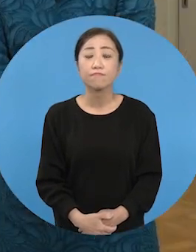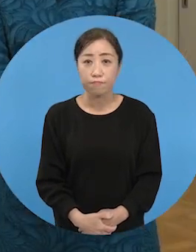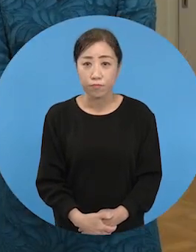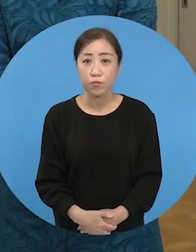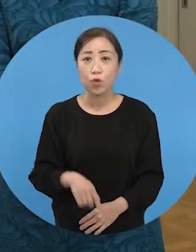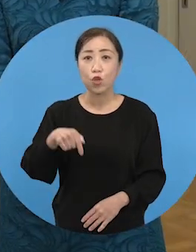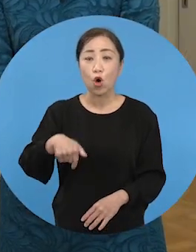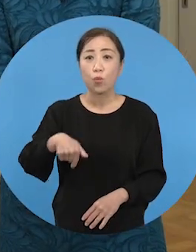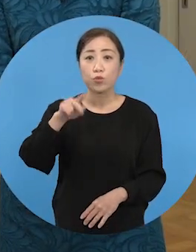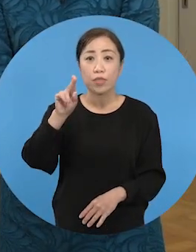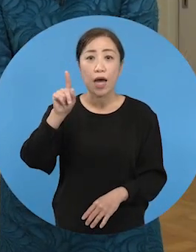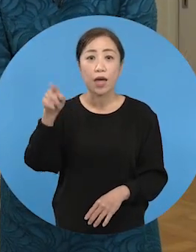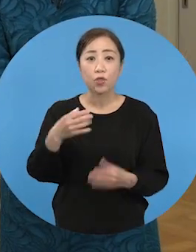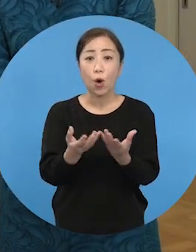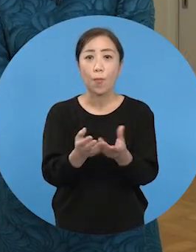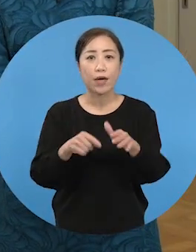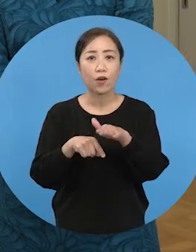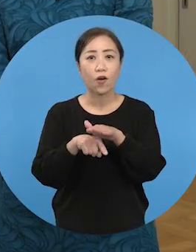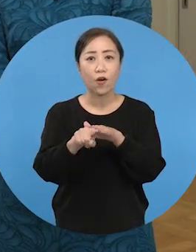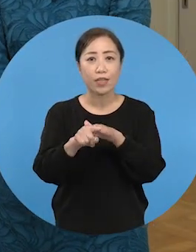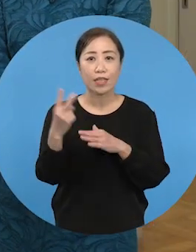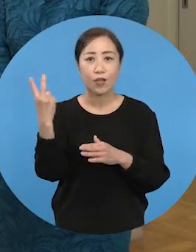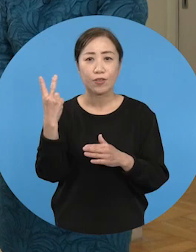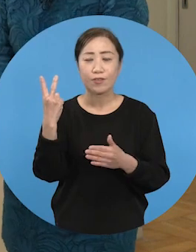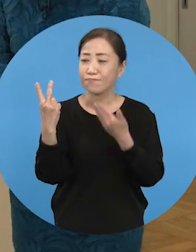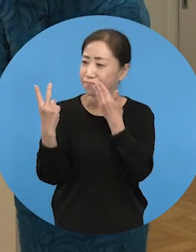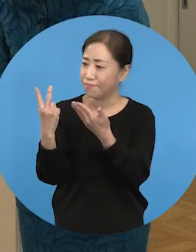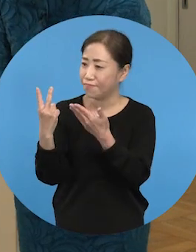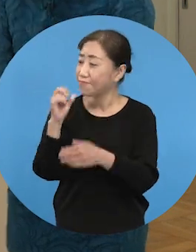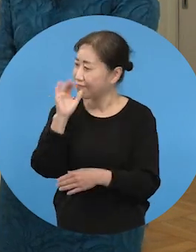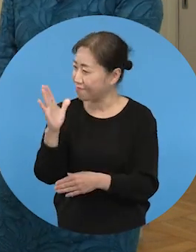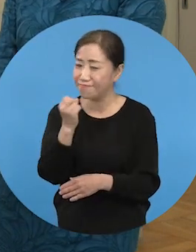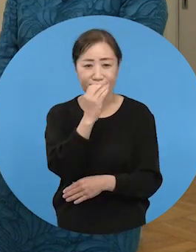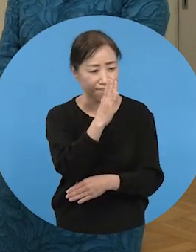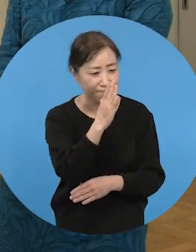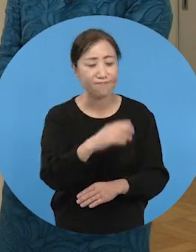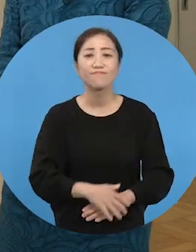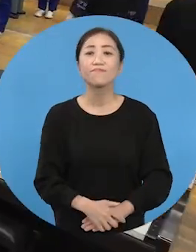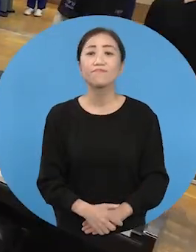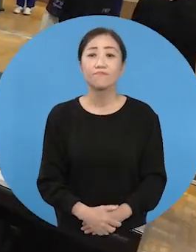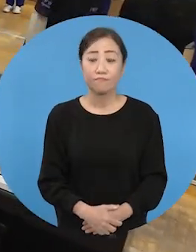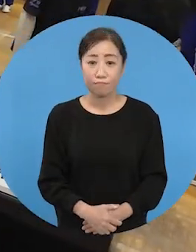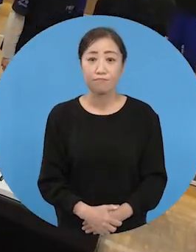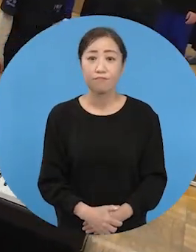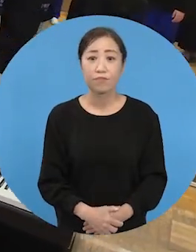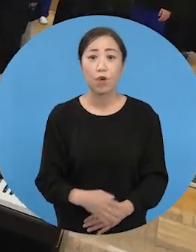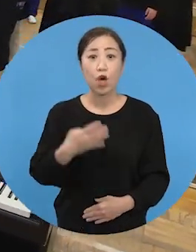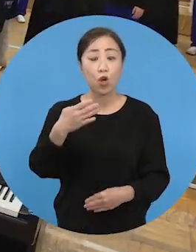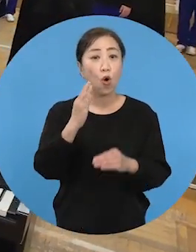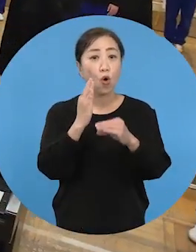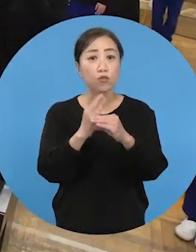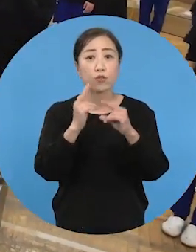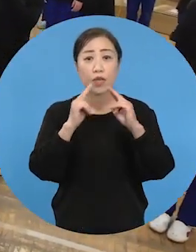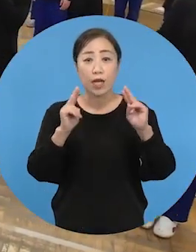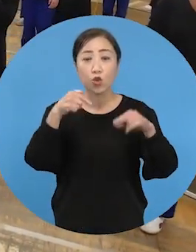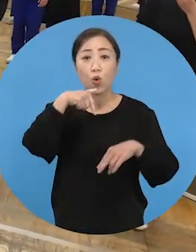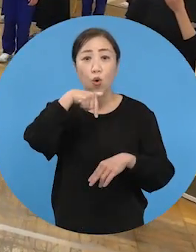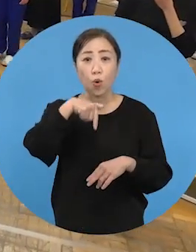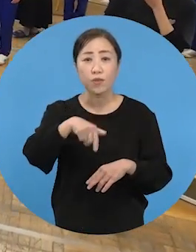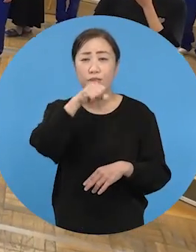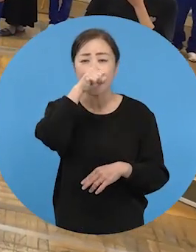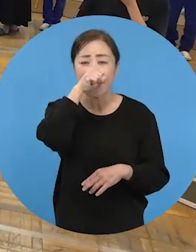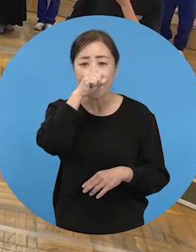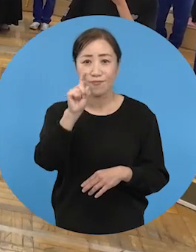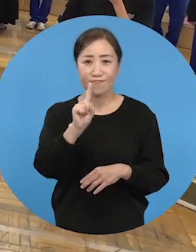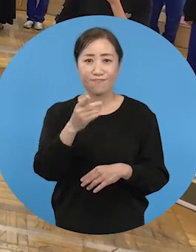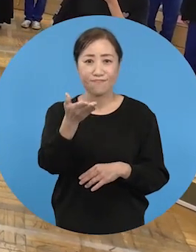ソプラノのパートリーダーのお二人にお話を伺います。よろしくお願いいたします。この四中の合唱部の魅力ってどん